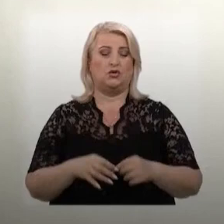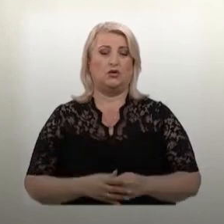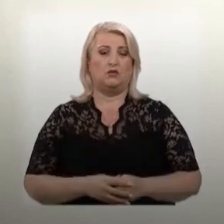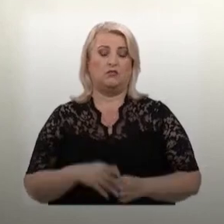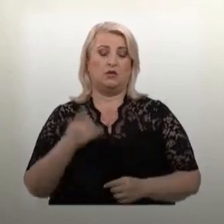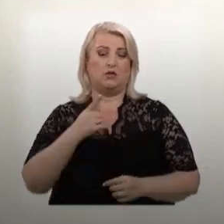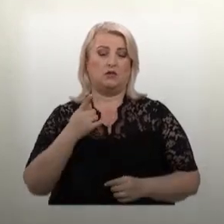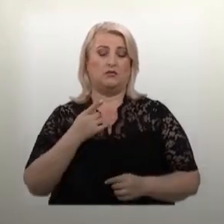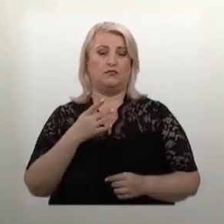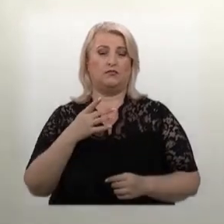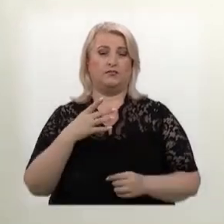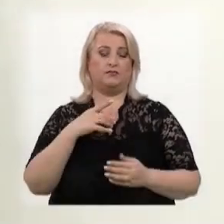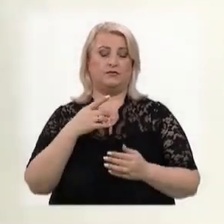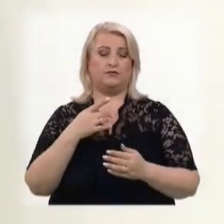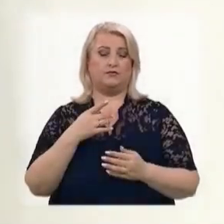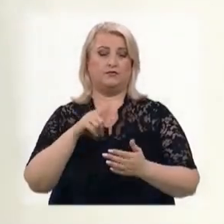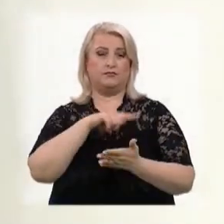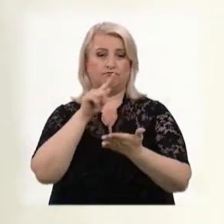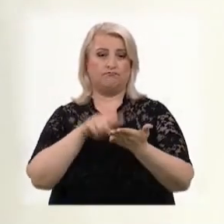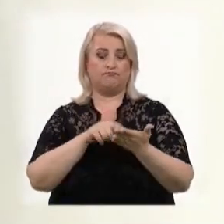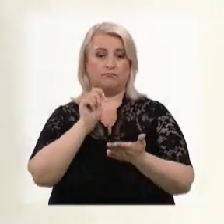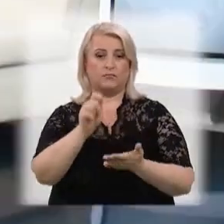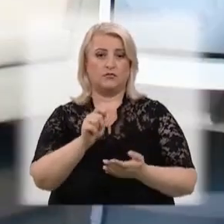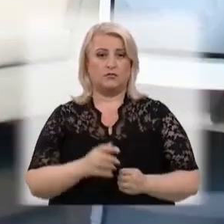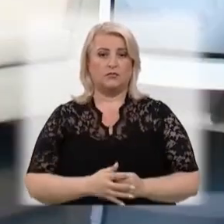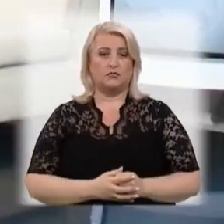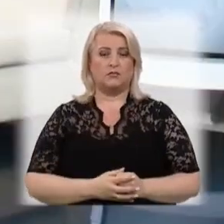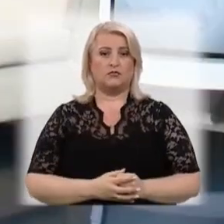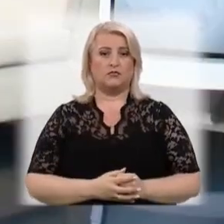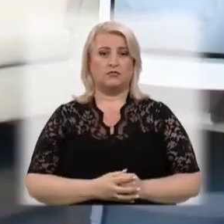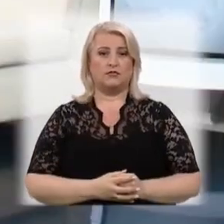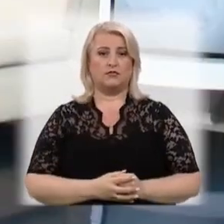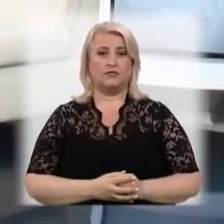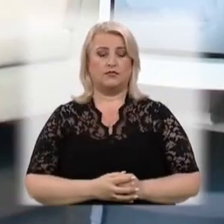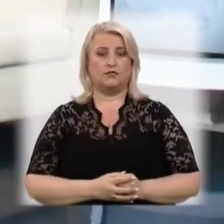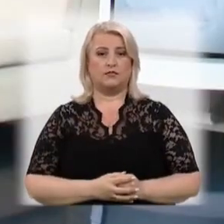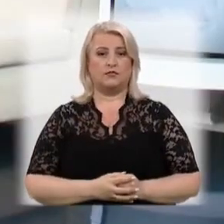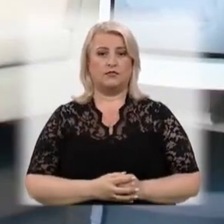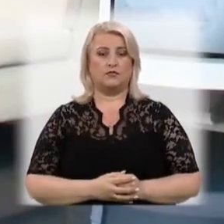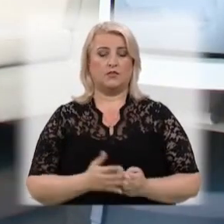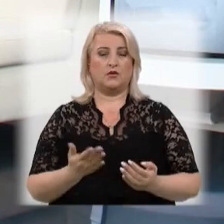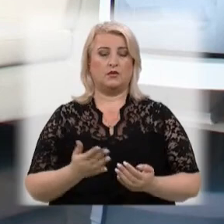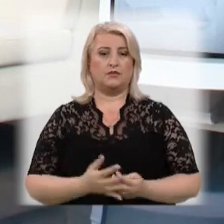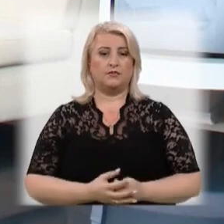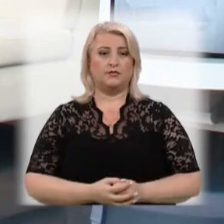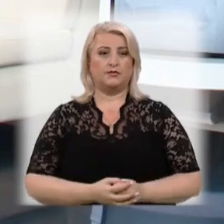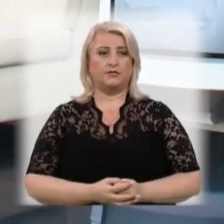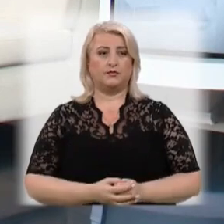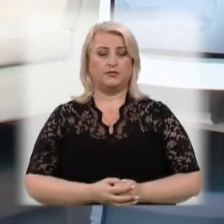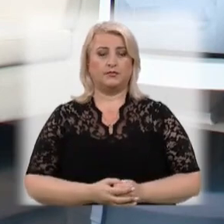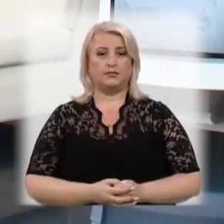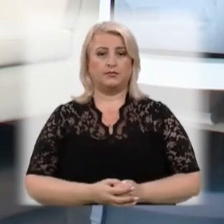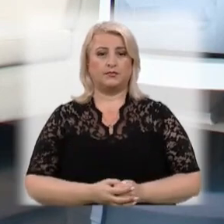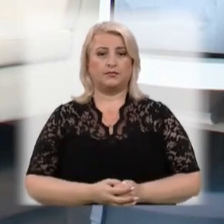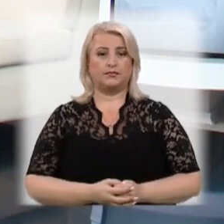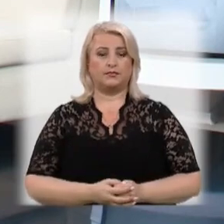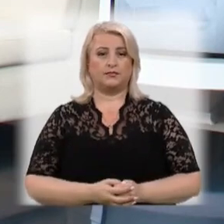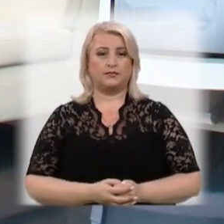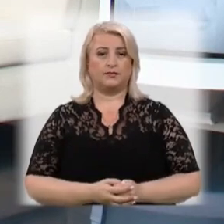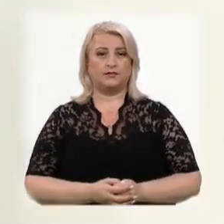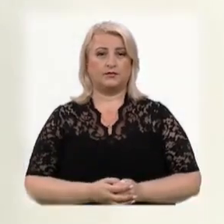întrebăm Întrebarea să nu te bă întrebarea e ok tautologia De ce nu mai îmi trebuie